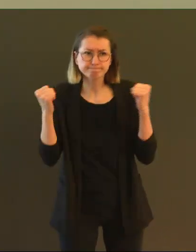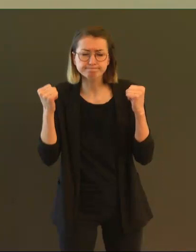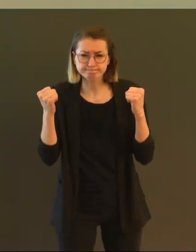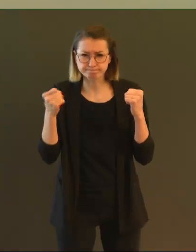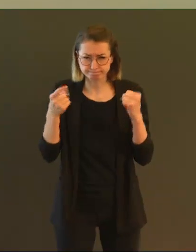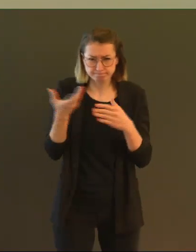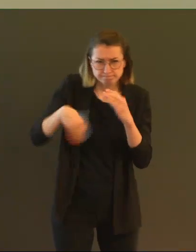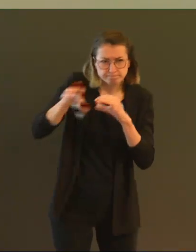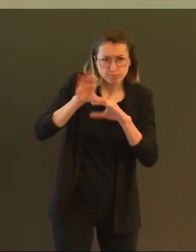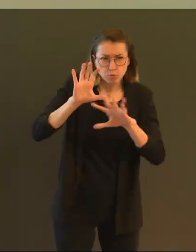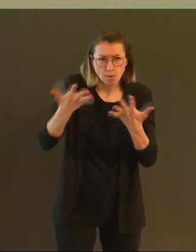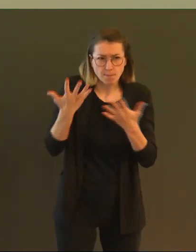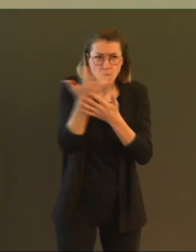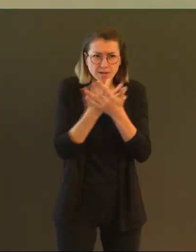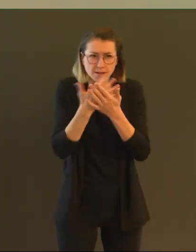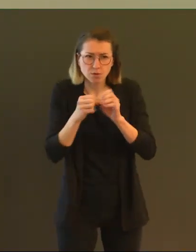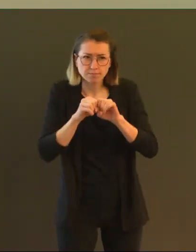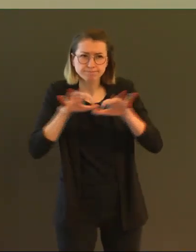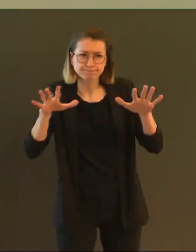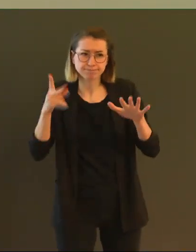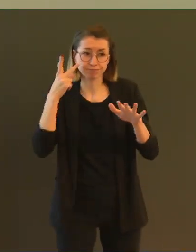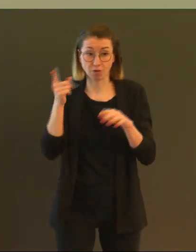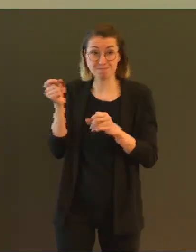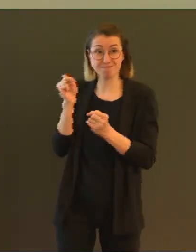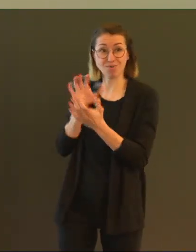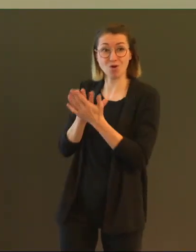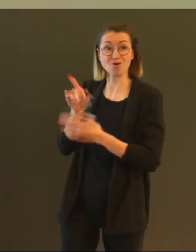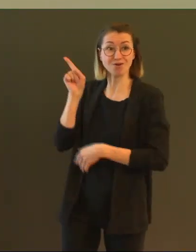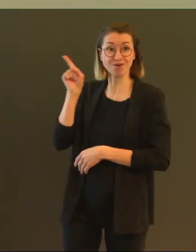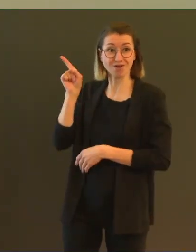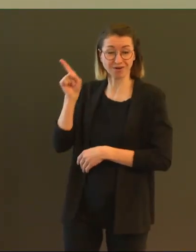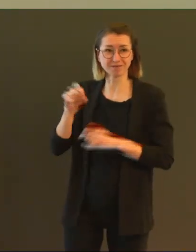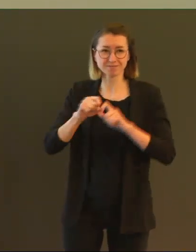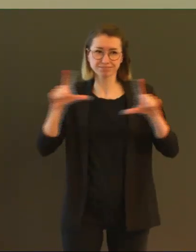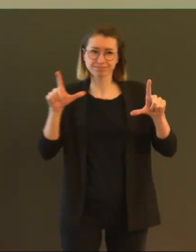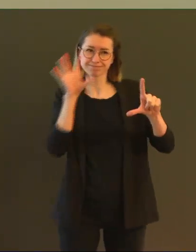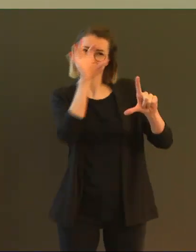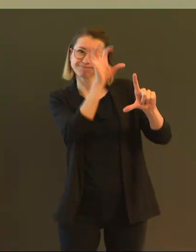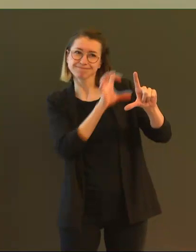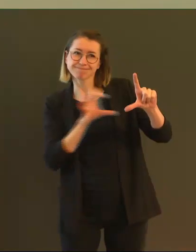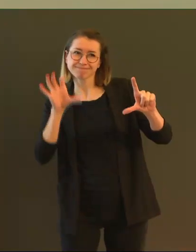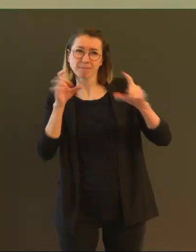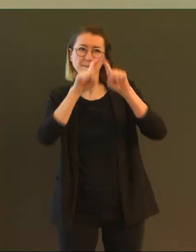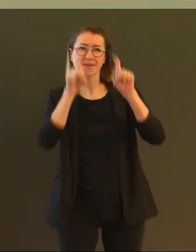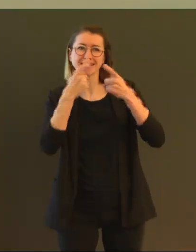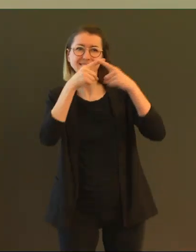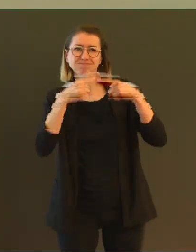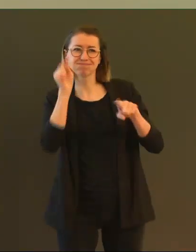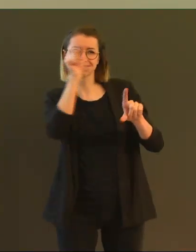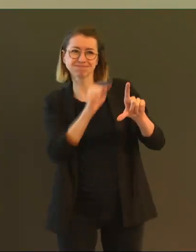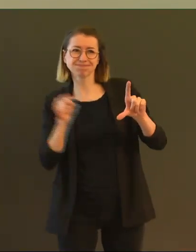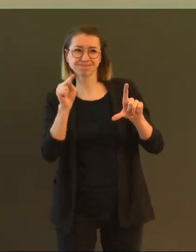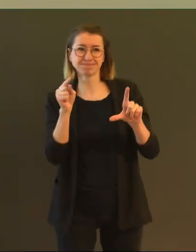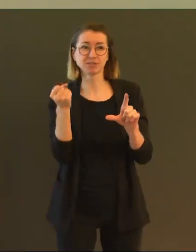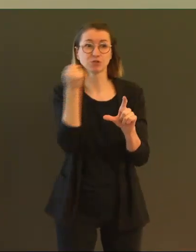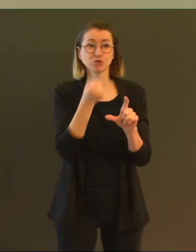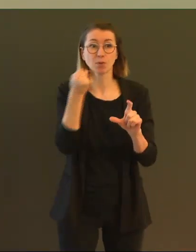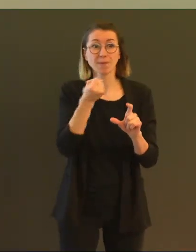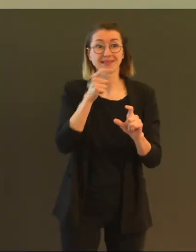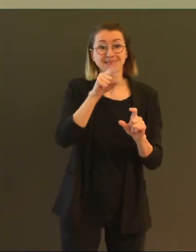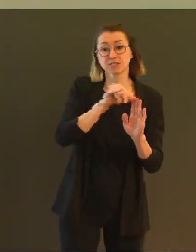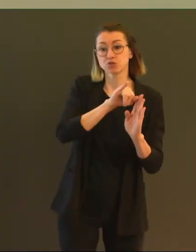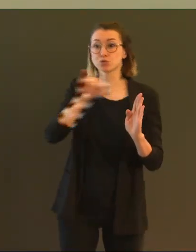quelques instants qu'au cours des semaines qui s'étalent entre la semaine 10 et la semaine 17, on a une surmortalité dans le sud de l'Europe, en